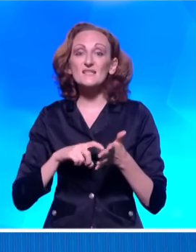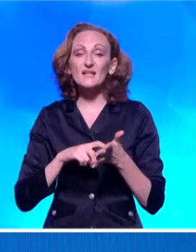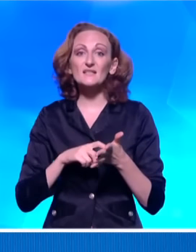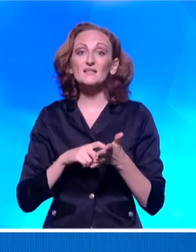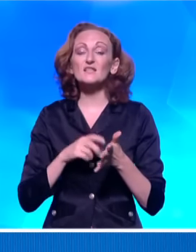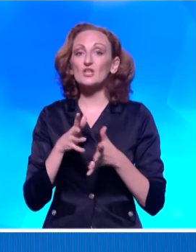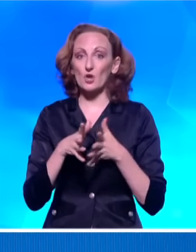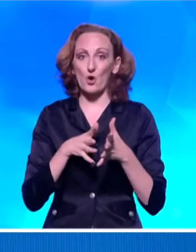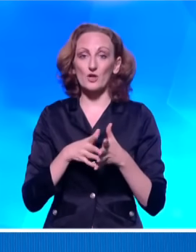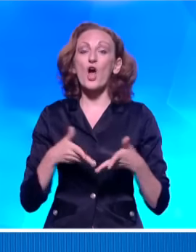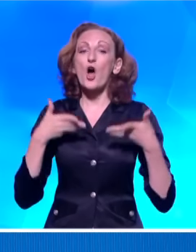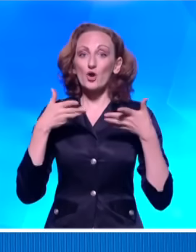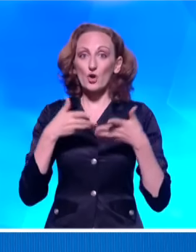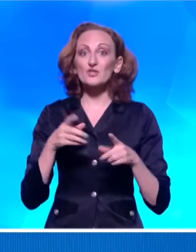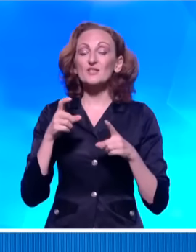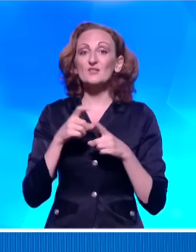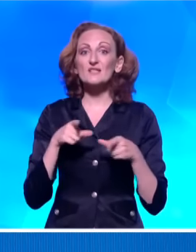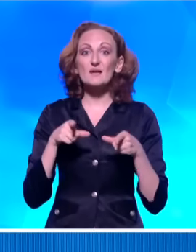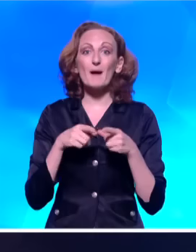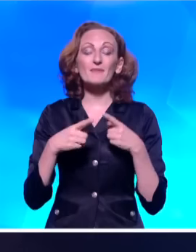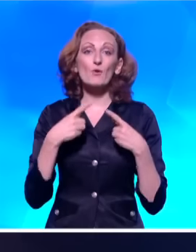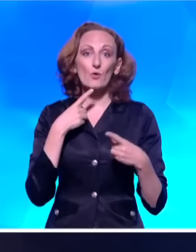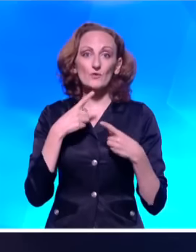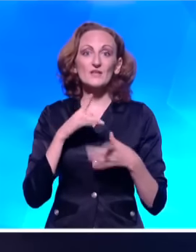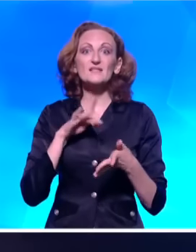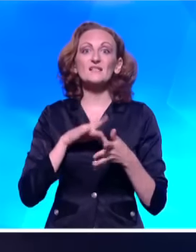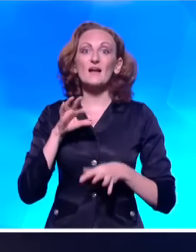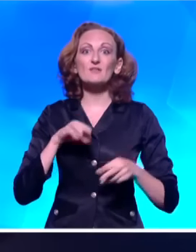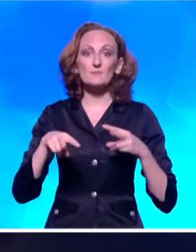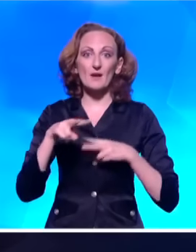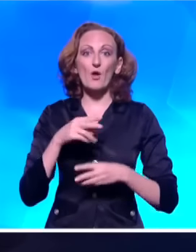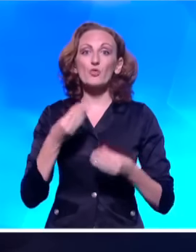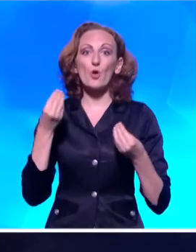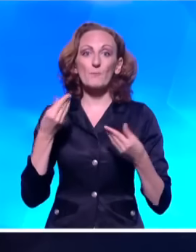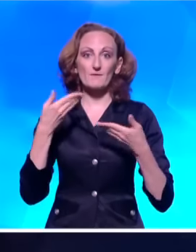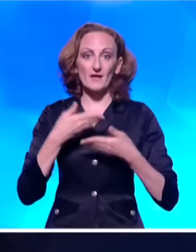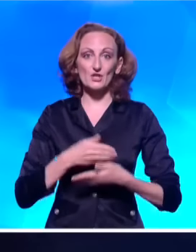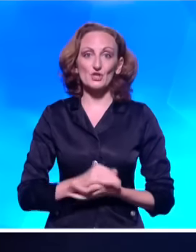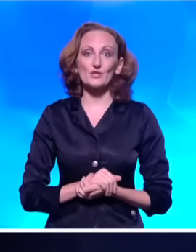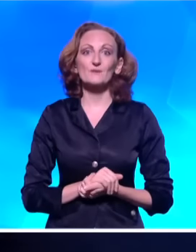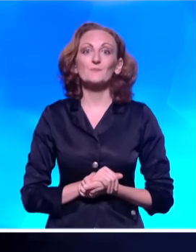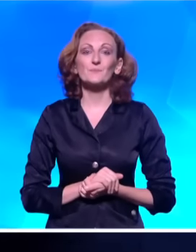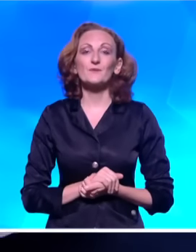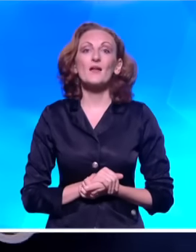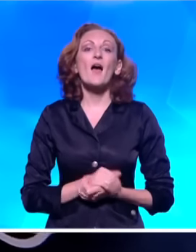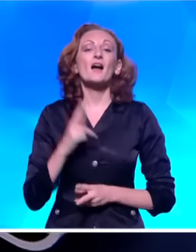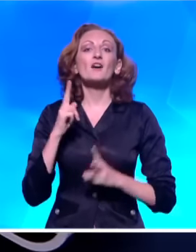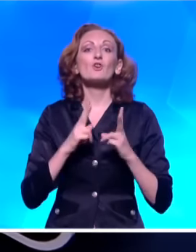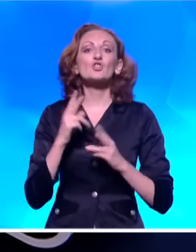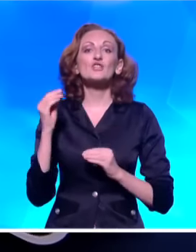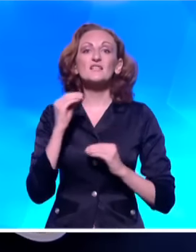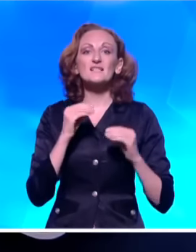студио сега е Росица Матева, говорител на Централната избирателна комисия. Добър вечер и добре дошли. Добър вечер, здравейте. Какво решихте на заседанието